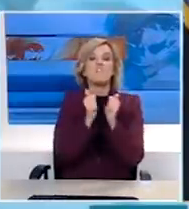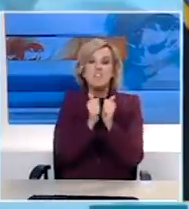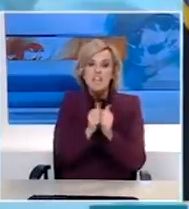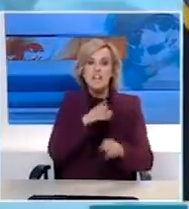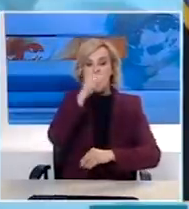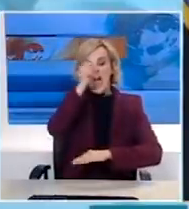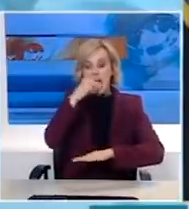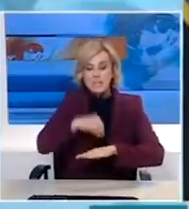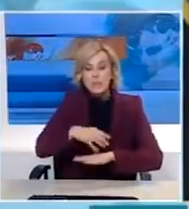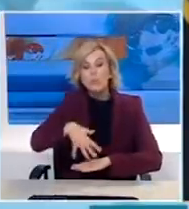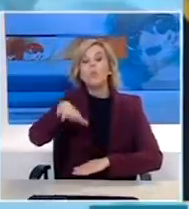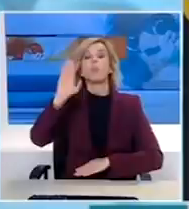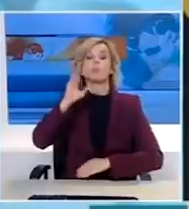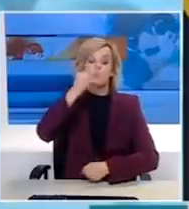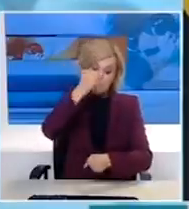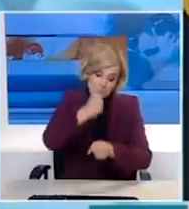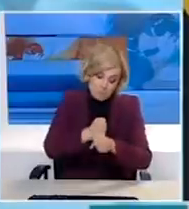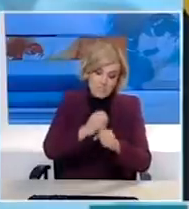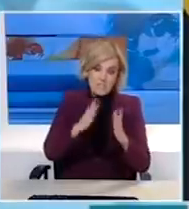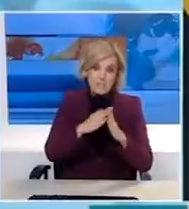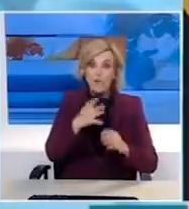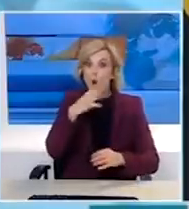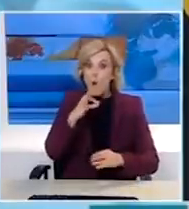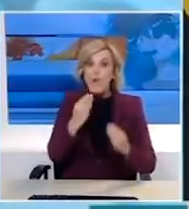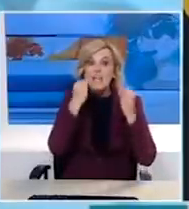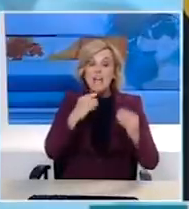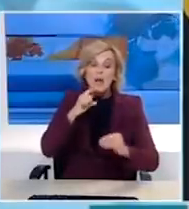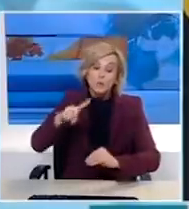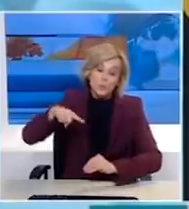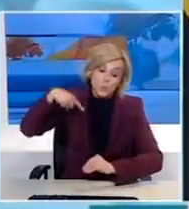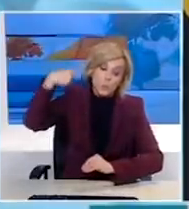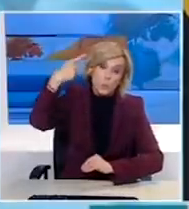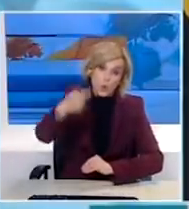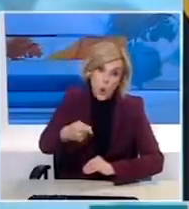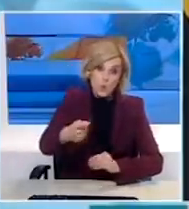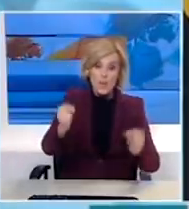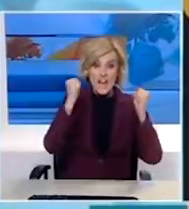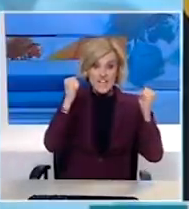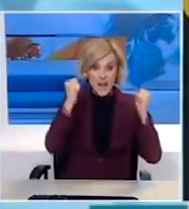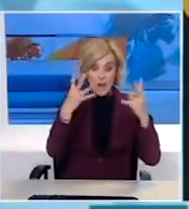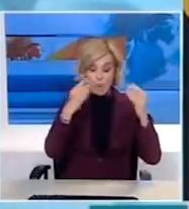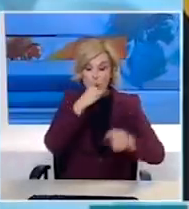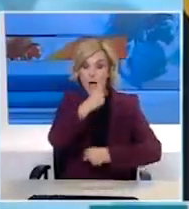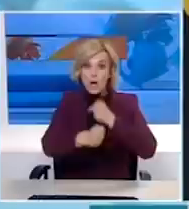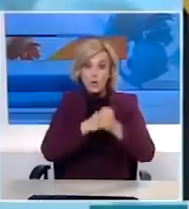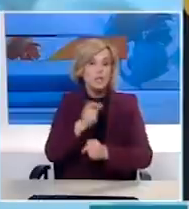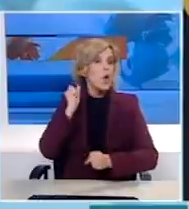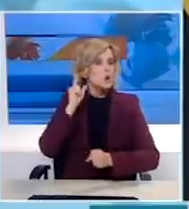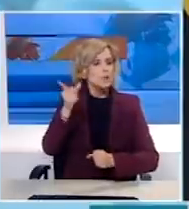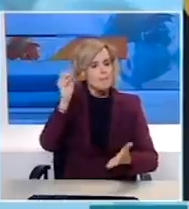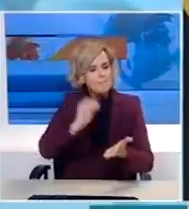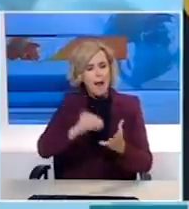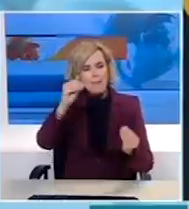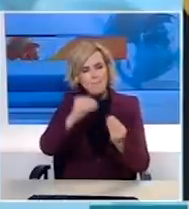πάμε στις εκκλησίες μας. Για να είμαστε καλά του χρόνου και να έχουμε μπροστά μας χρόνια πολλά, να γιορτάσουμε μαζί με όλους τους δικούς μας